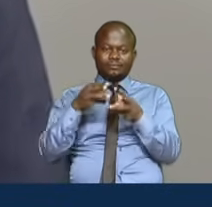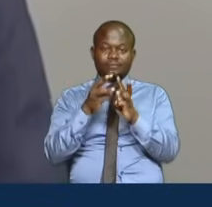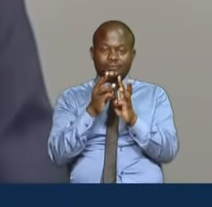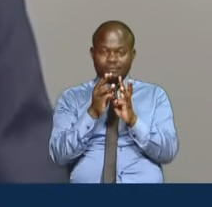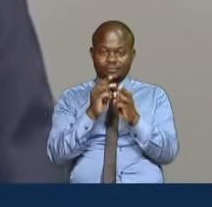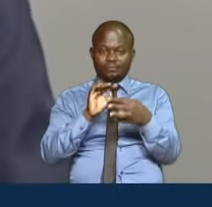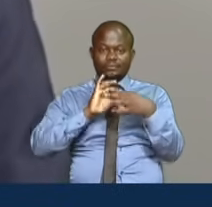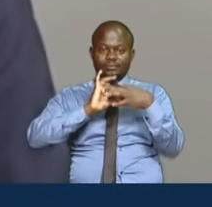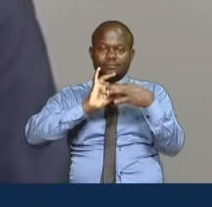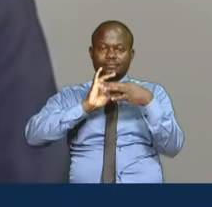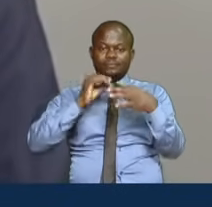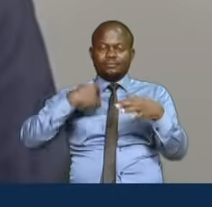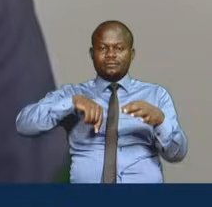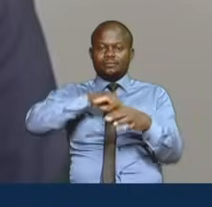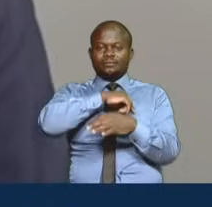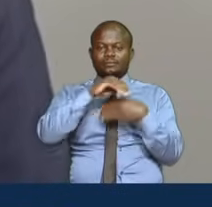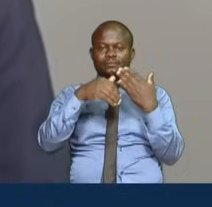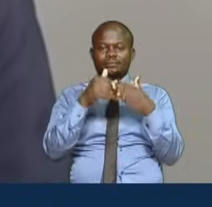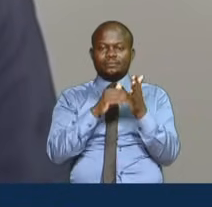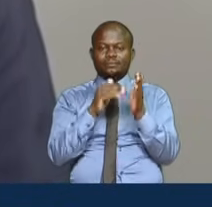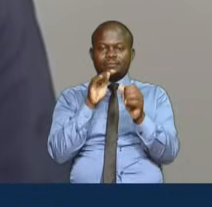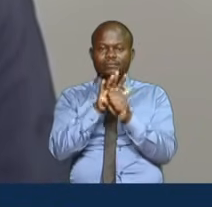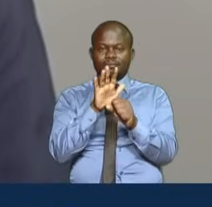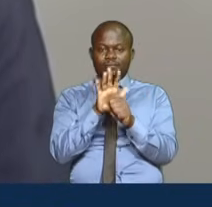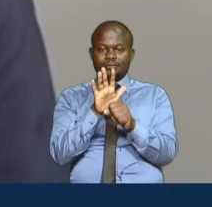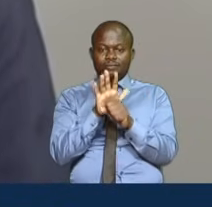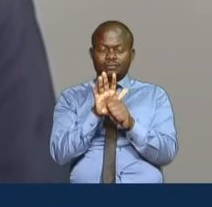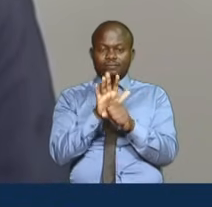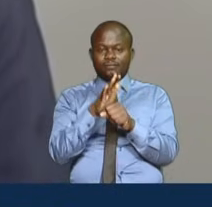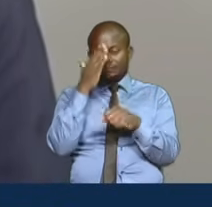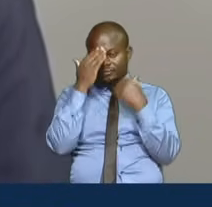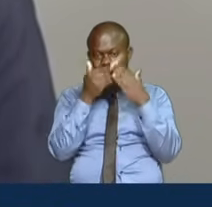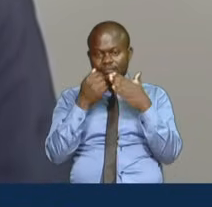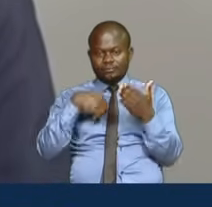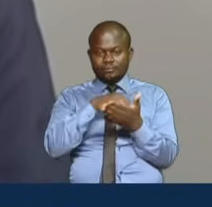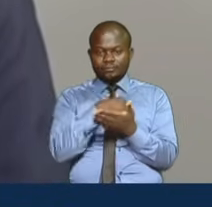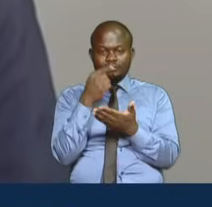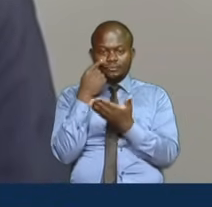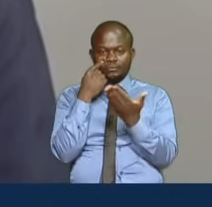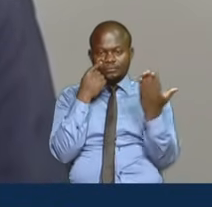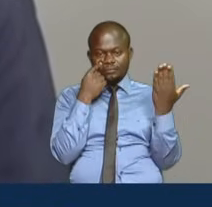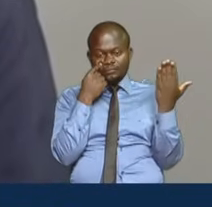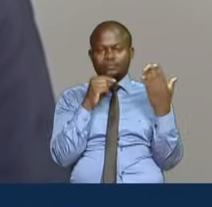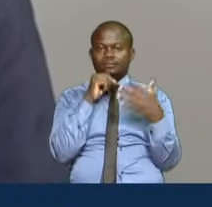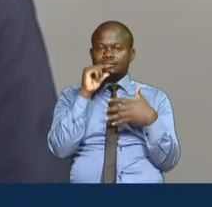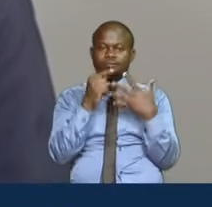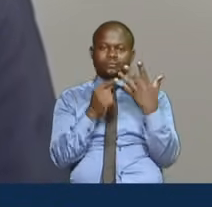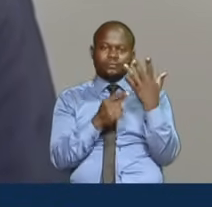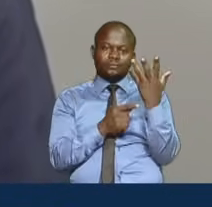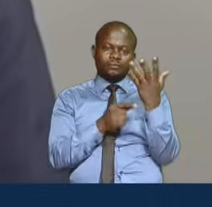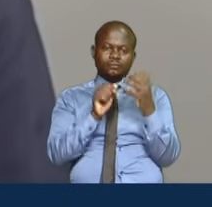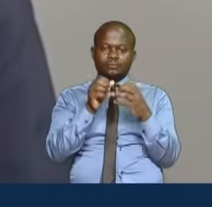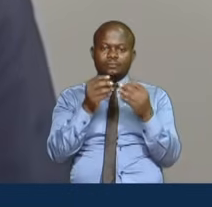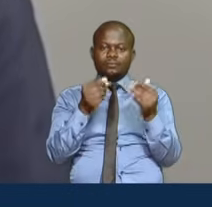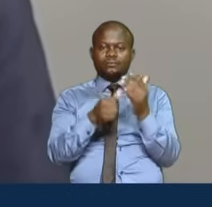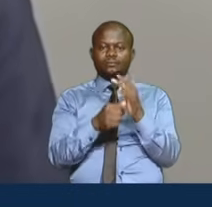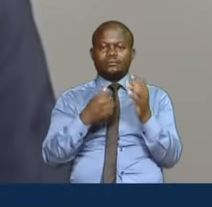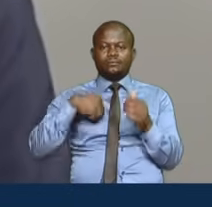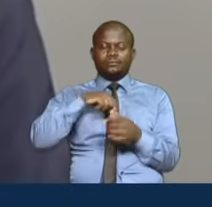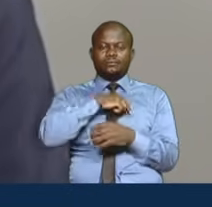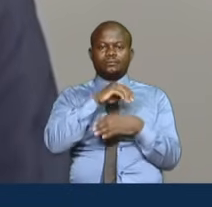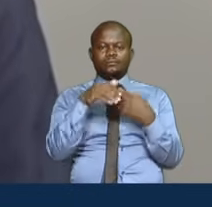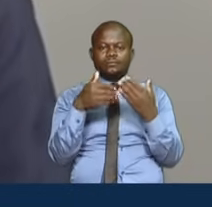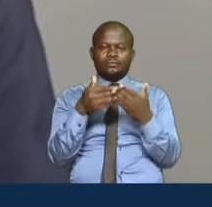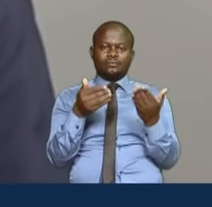uwo mubano wacu, cyane cyane ko nta kintu kidasanzwe cyatuma tutabasha kwikemurira ibibazo byacu